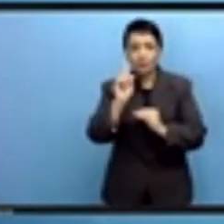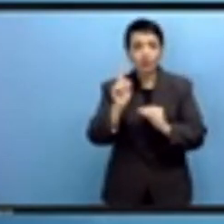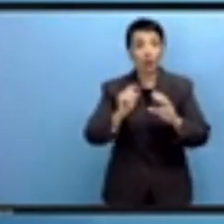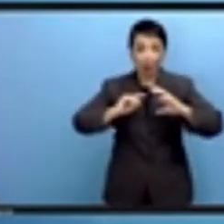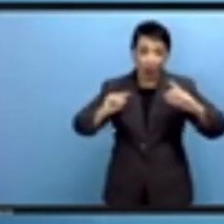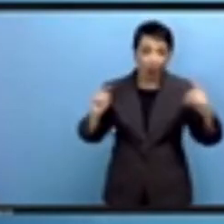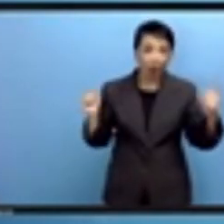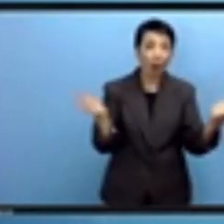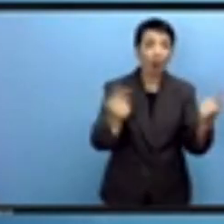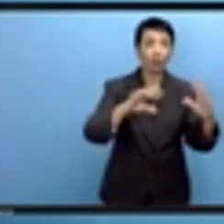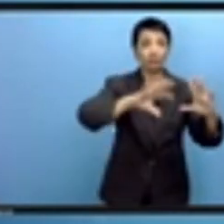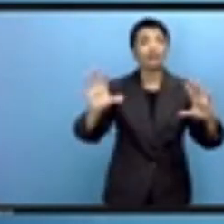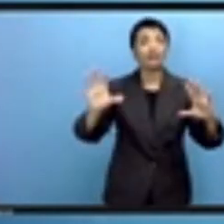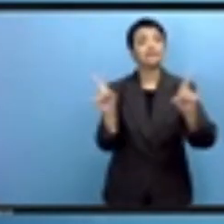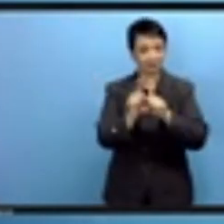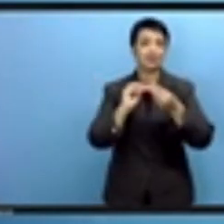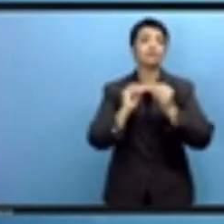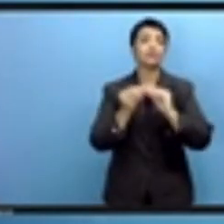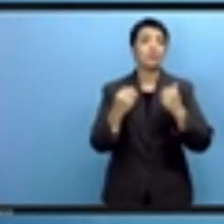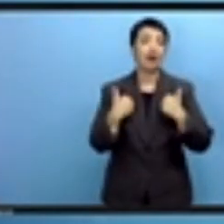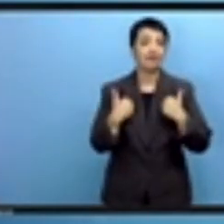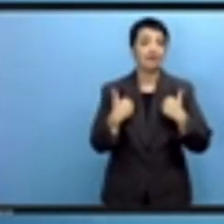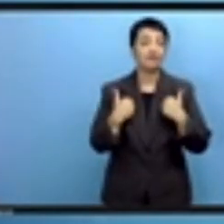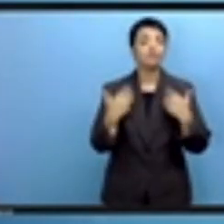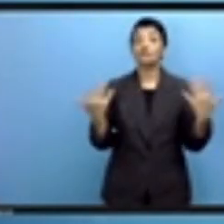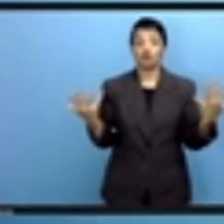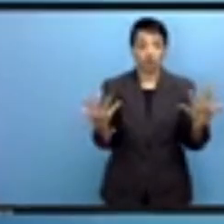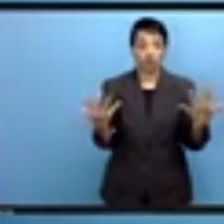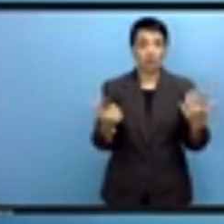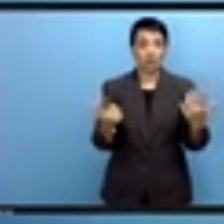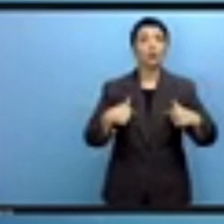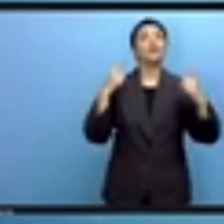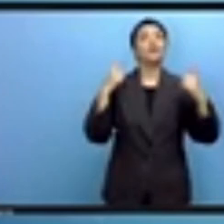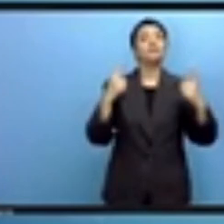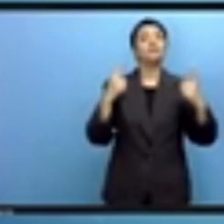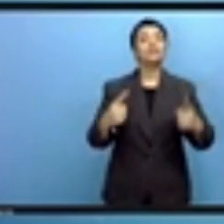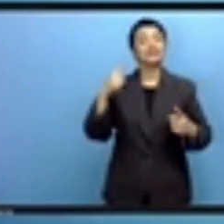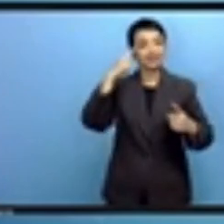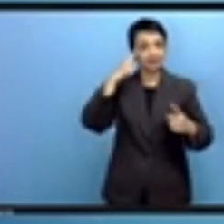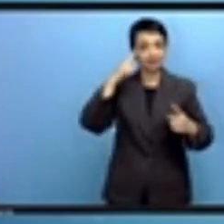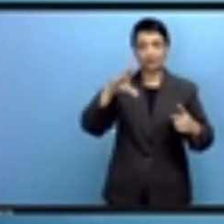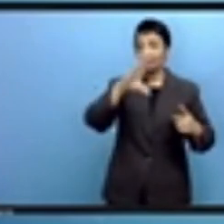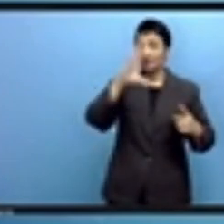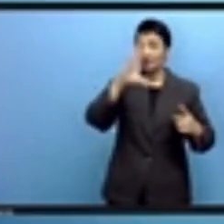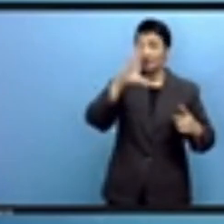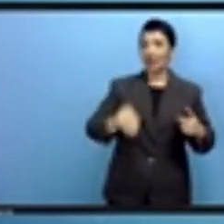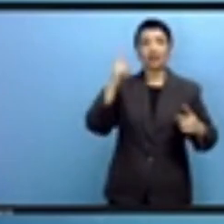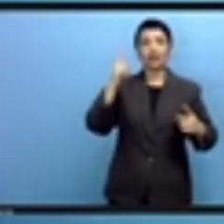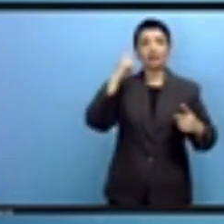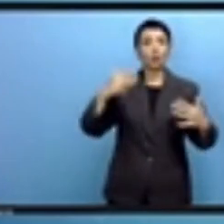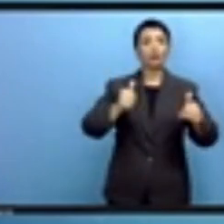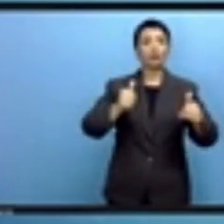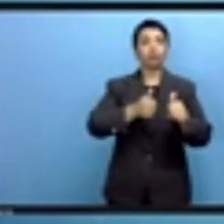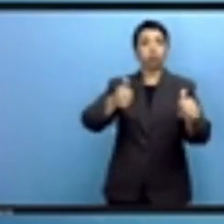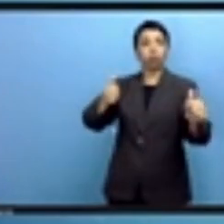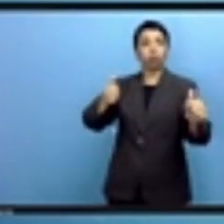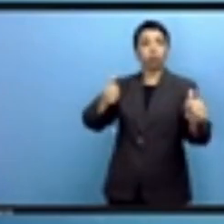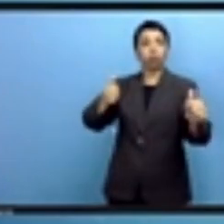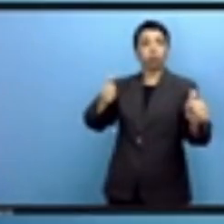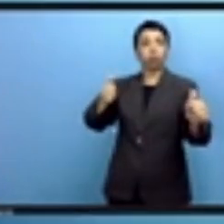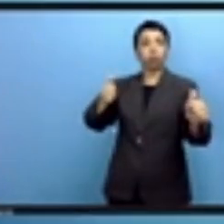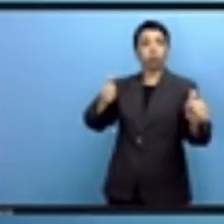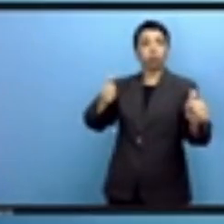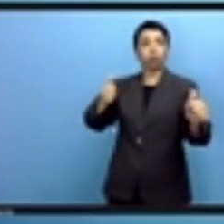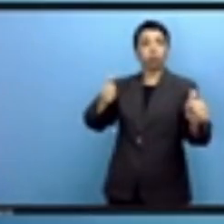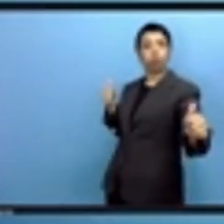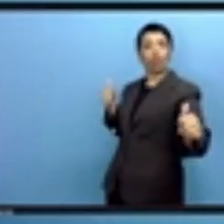未来所需的数据集。这不是一个富国的问题，这也不是一个大型公司的问题，这是每